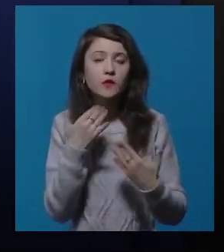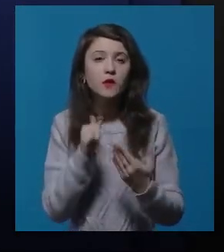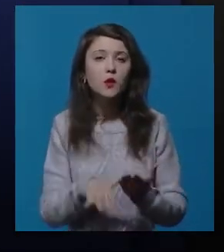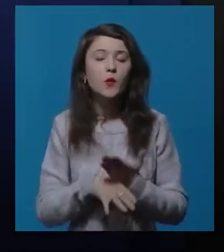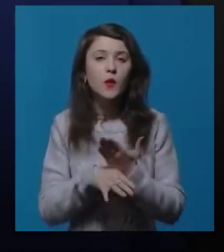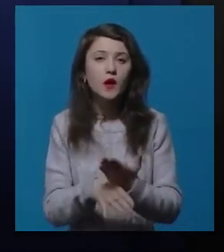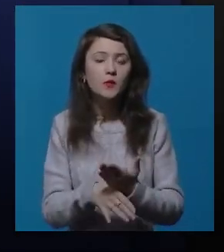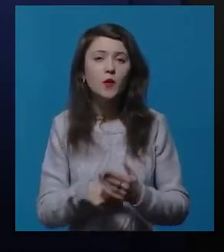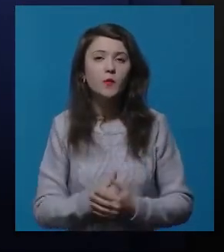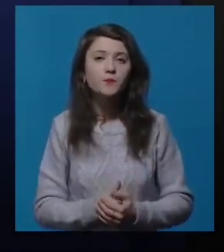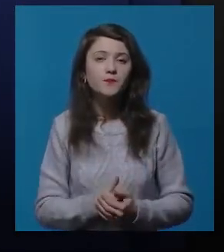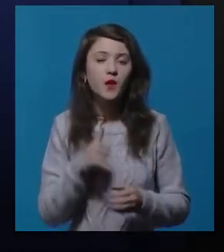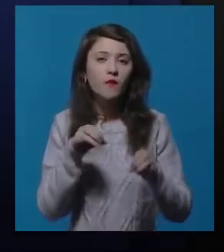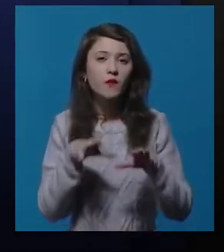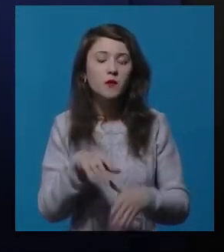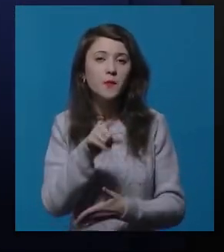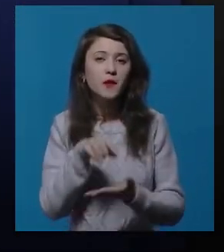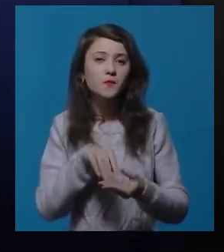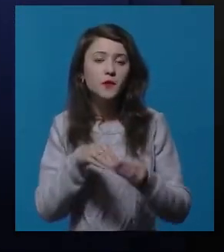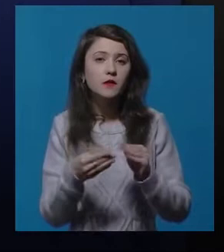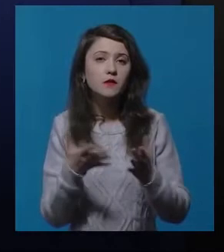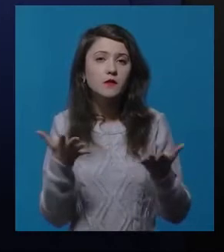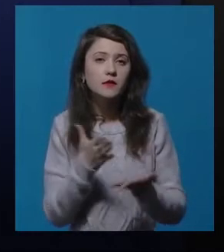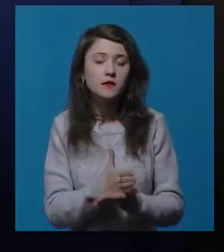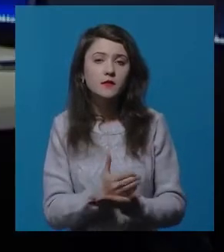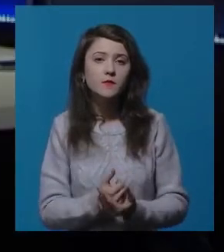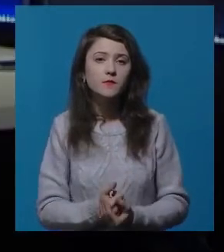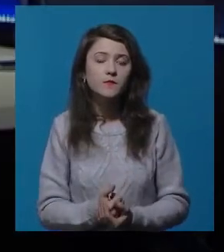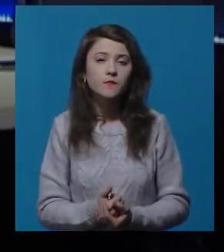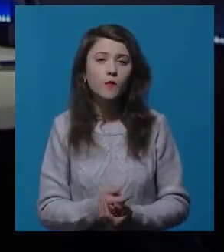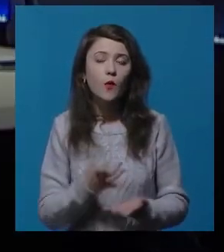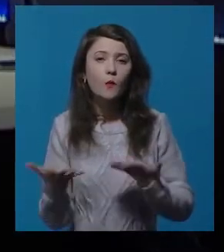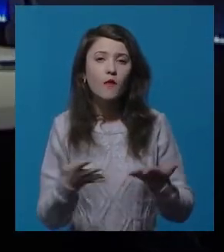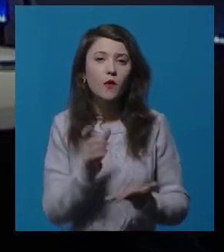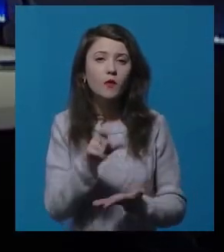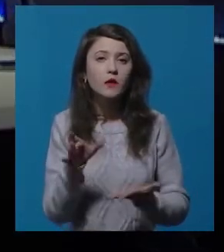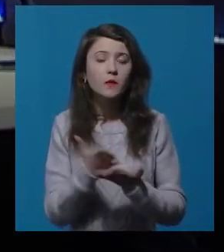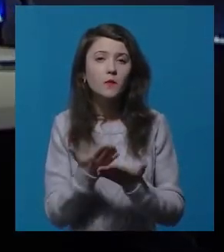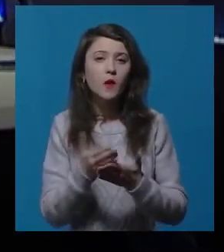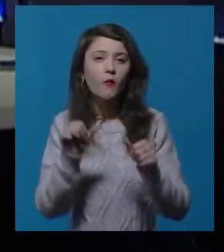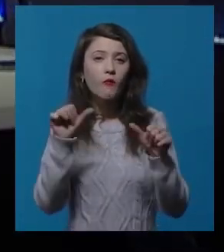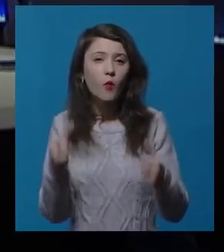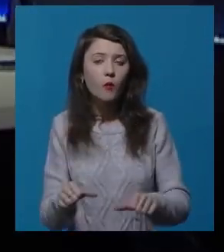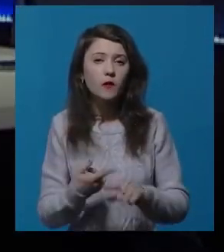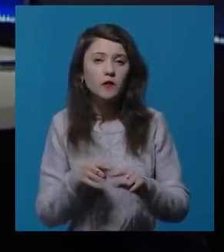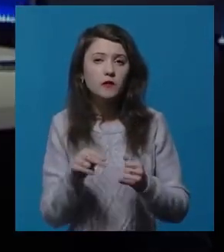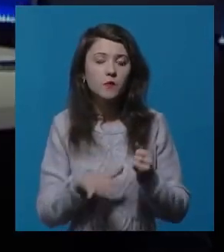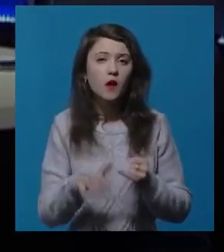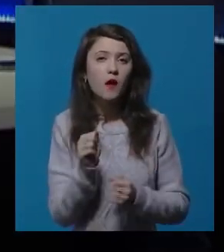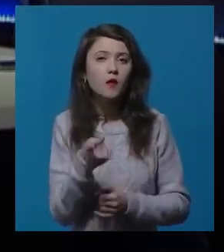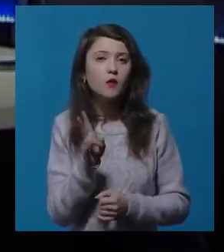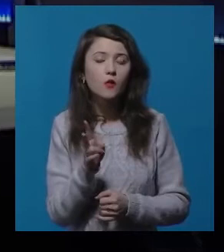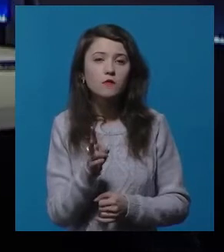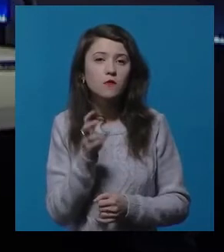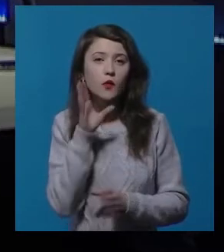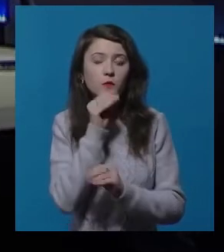у вирішенні проблемних питань, які існують, тому що певної людини є оформлена ця земельна ділянка, а хтось не